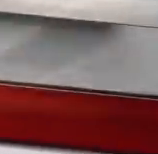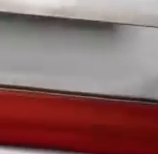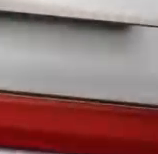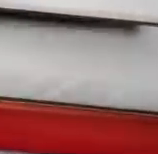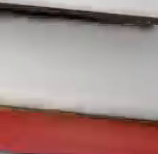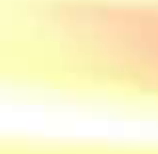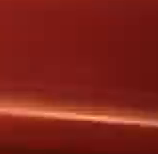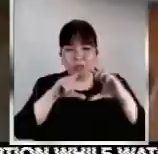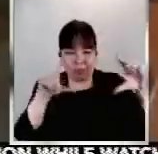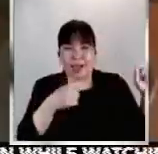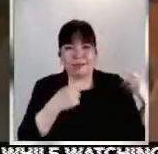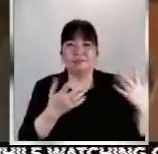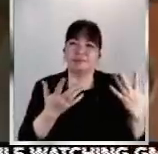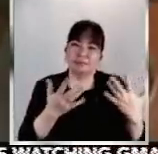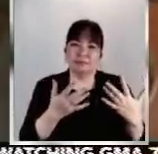Venerasyon.